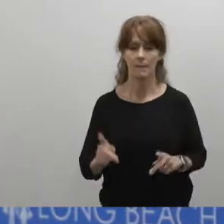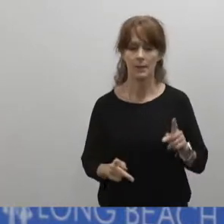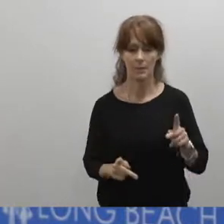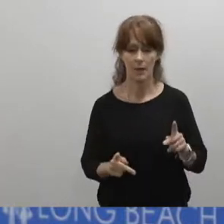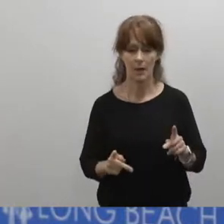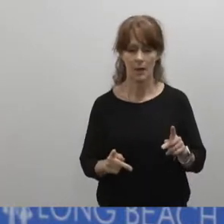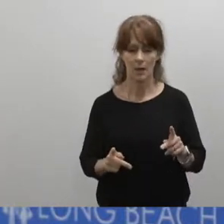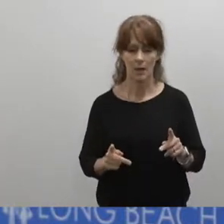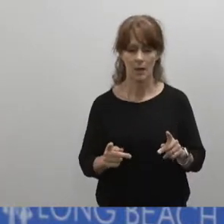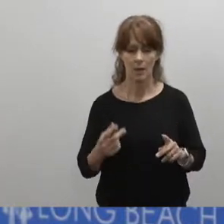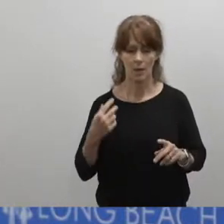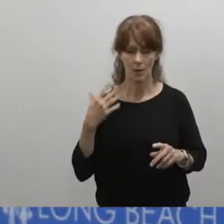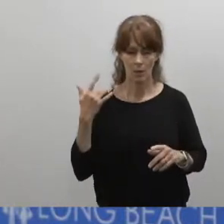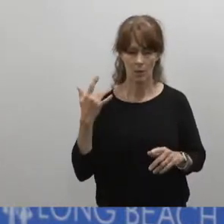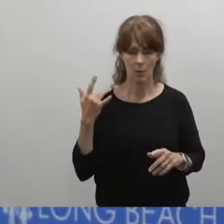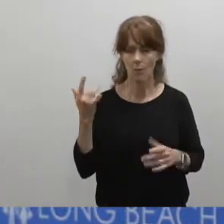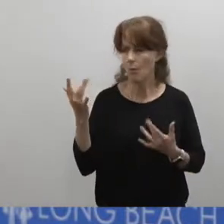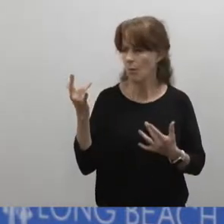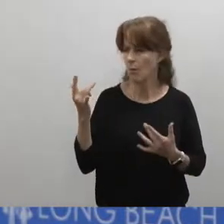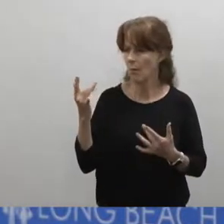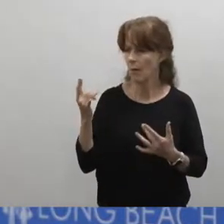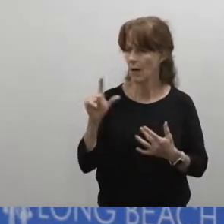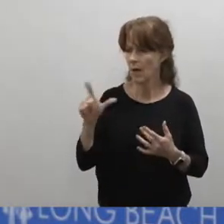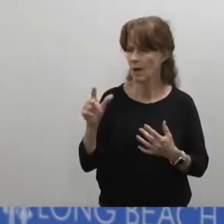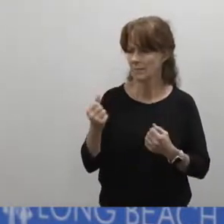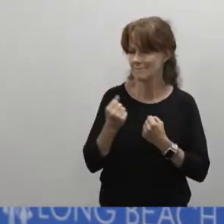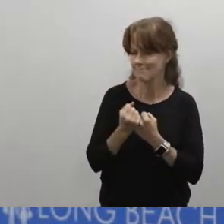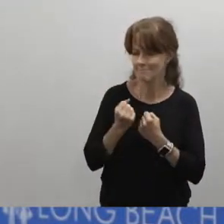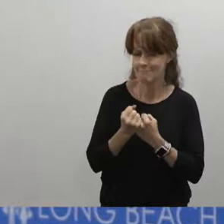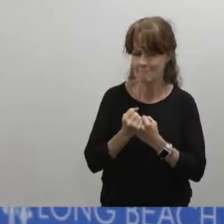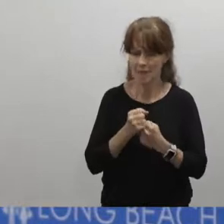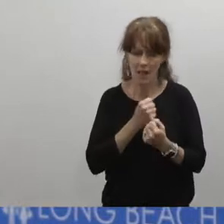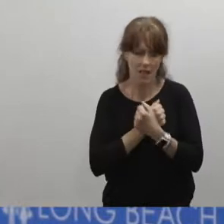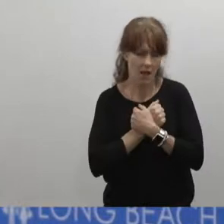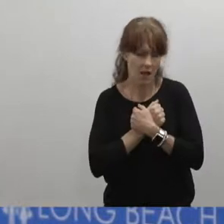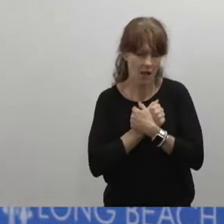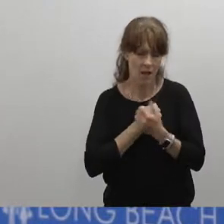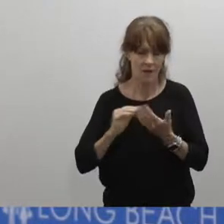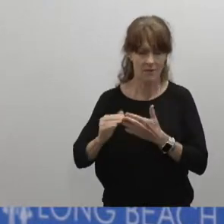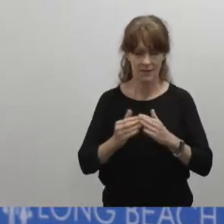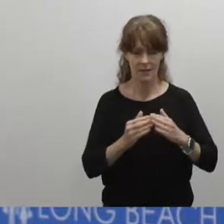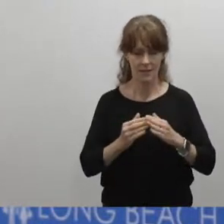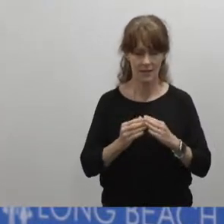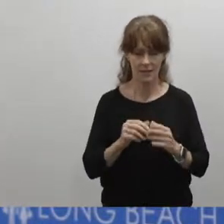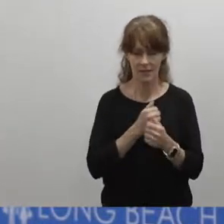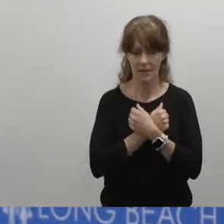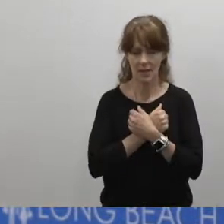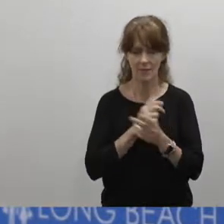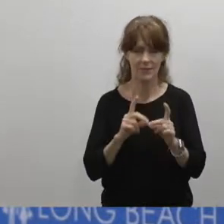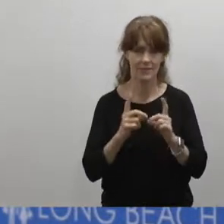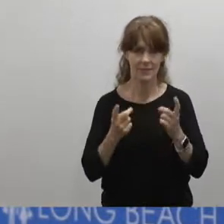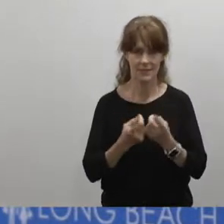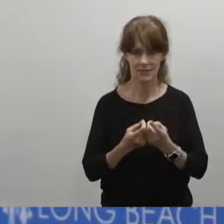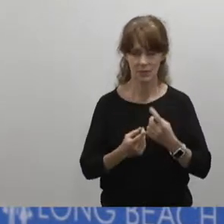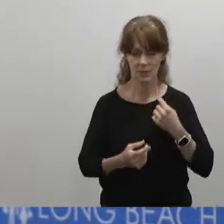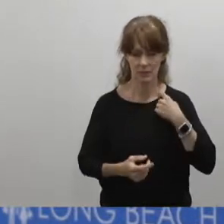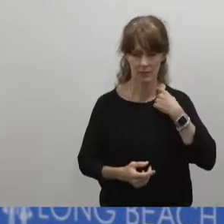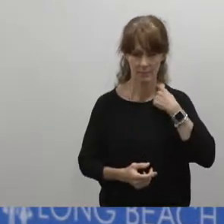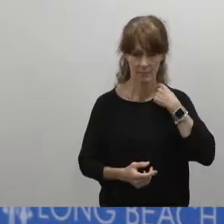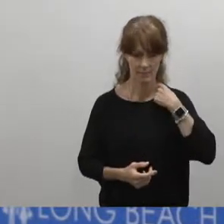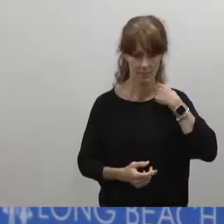nữ xu hát ở vậy. Khiêm hát ấy bà nhầm cho chất tí cọng sở lãnh thì cổng lòng bệnh nà nhằm cho chất